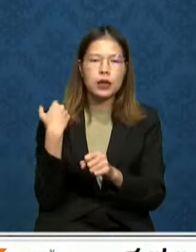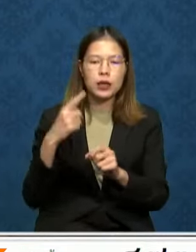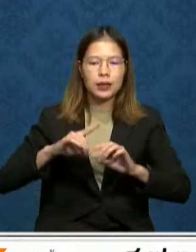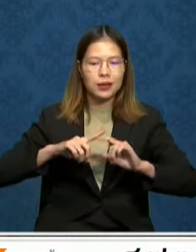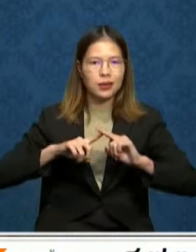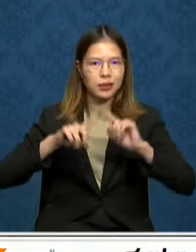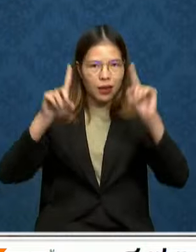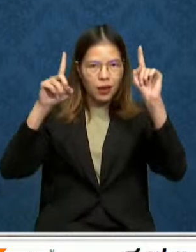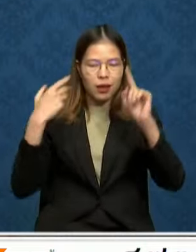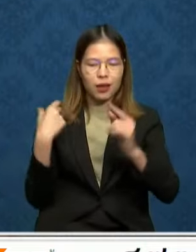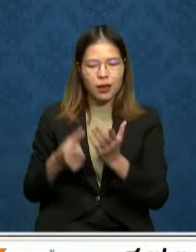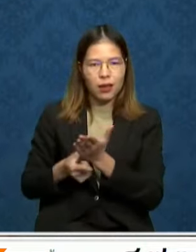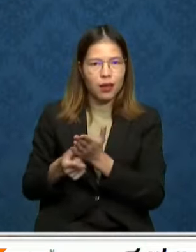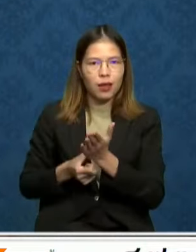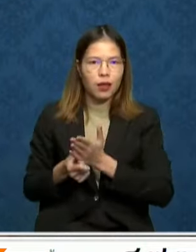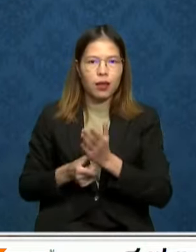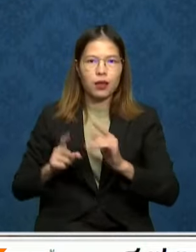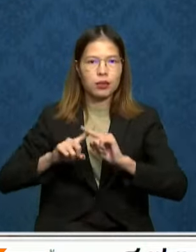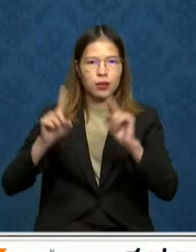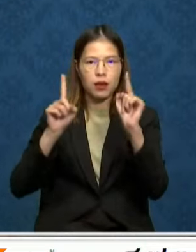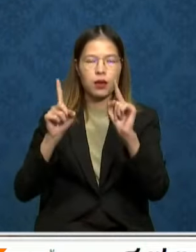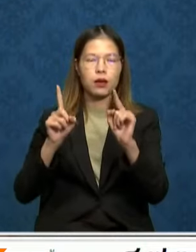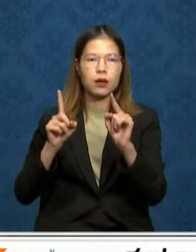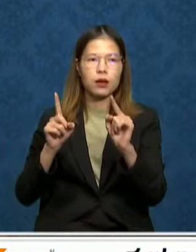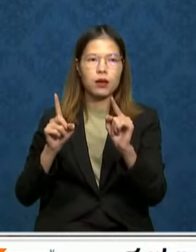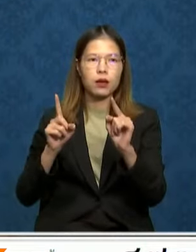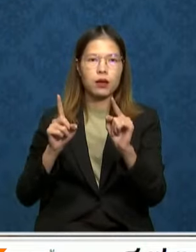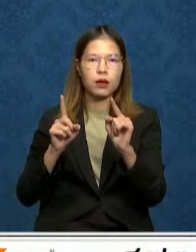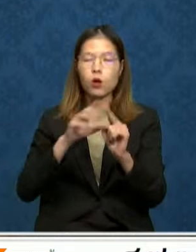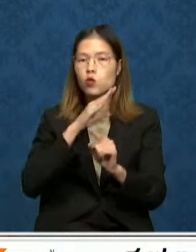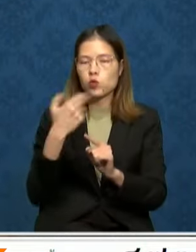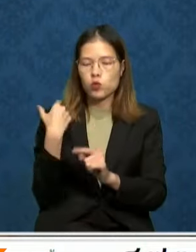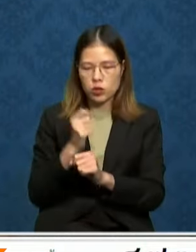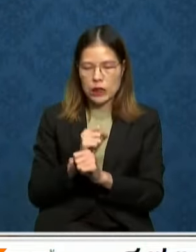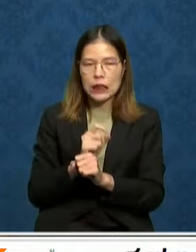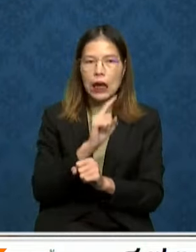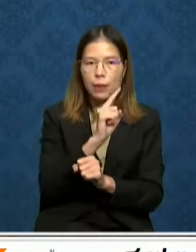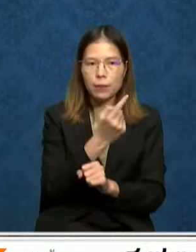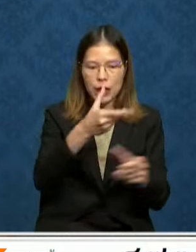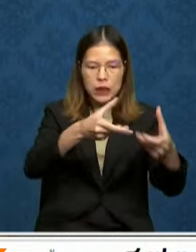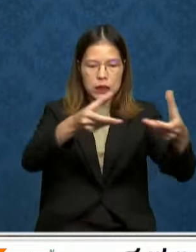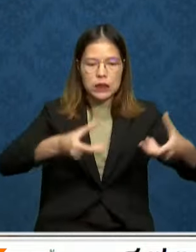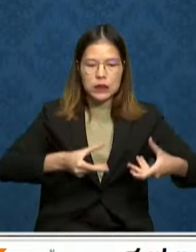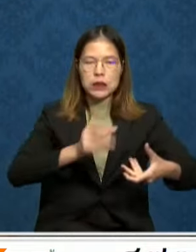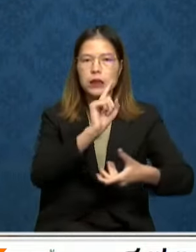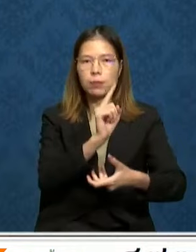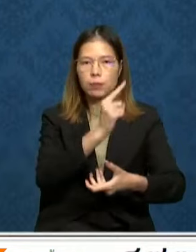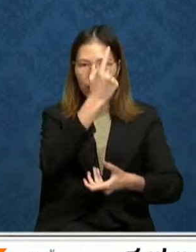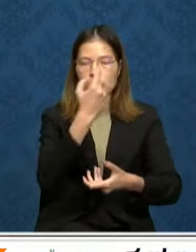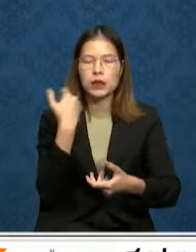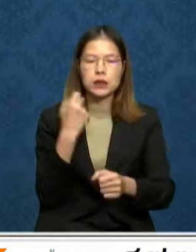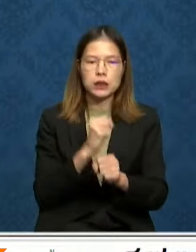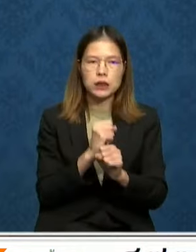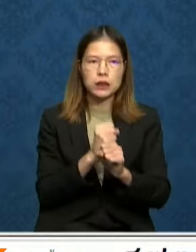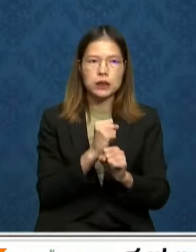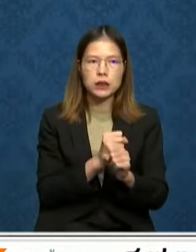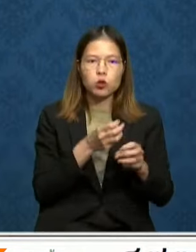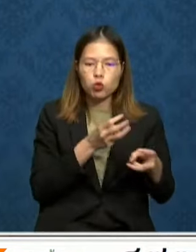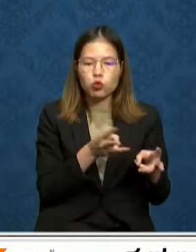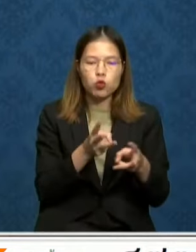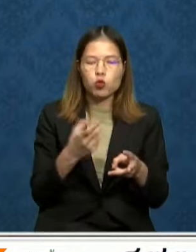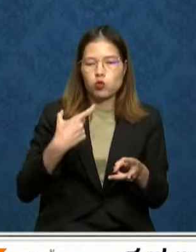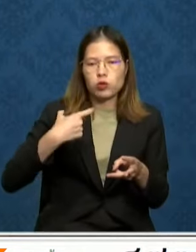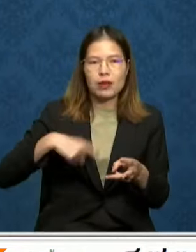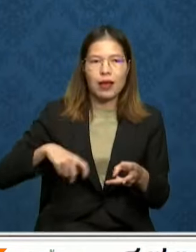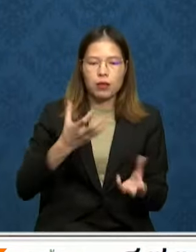ทำใหม่นี่ไม่เหมือนการแก้ไขกรณีทำใหม่ทั้งฉบับเนี่ยที่ทำที่ตามแนวทางของศาล